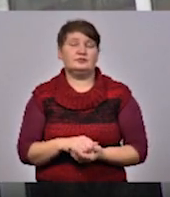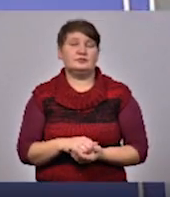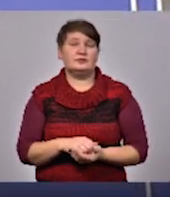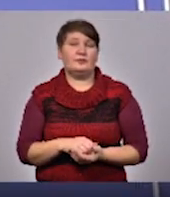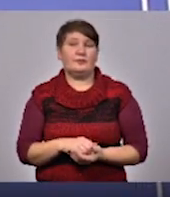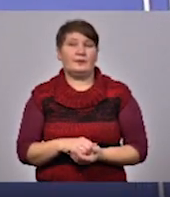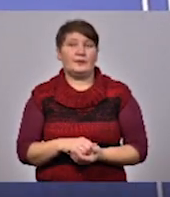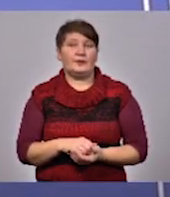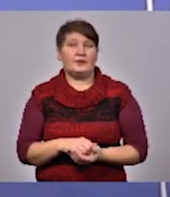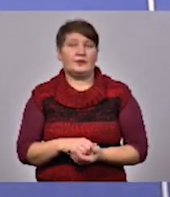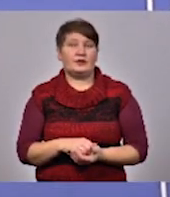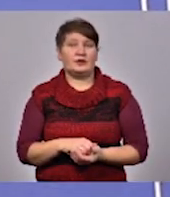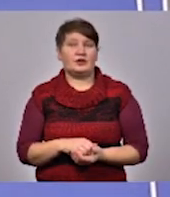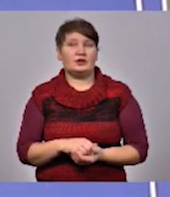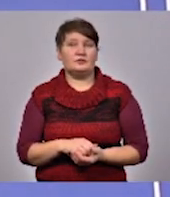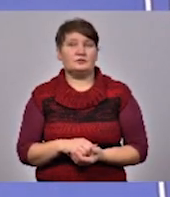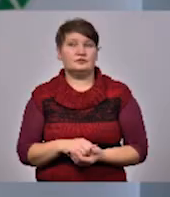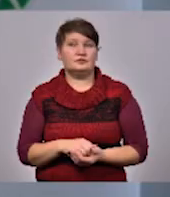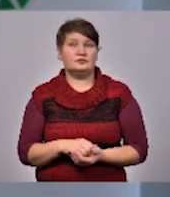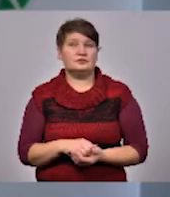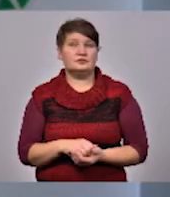Новини на Суспільному. Івано-Франківськ.